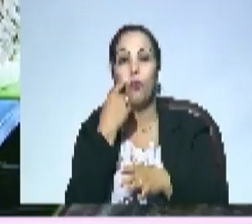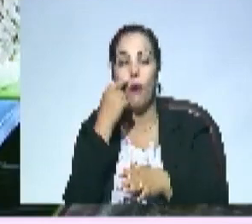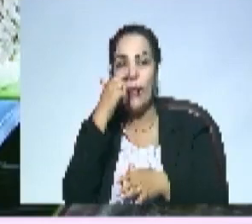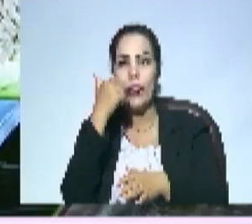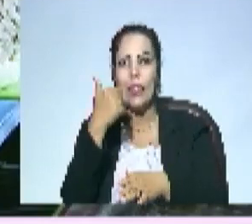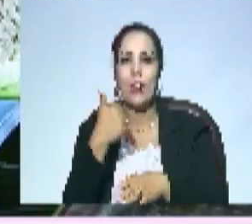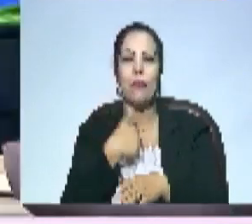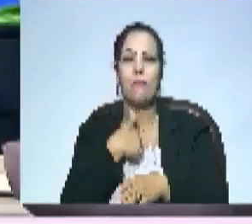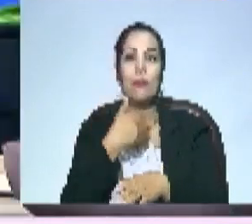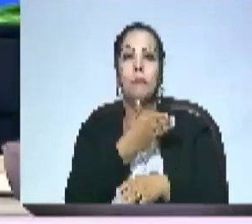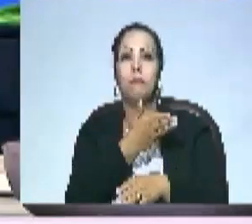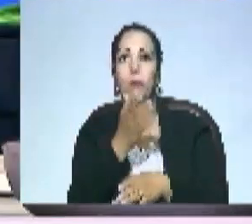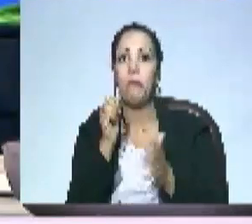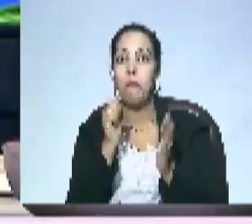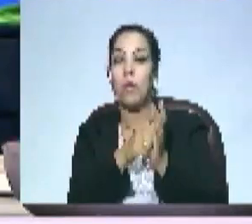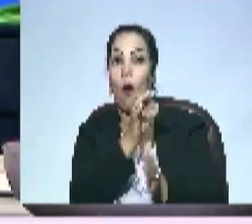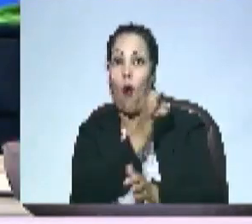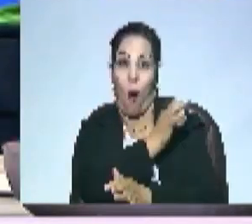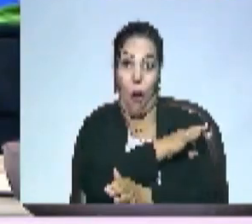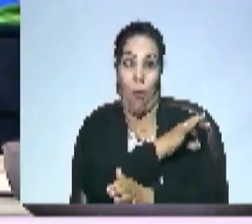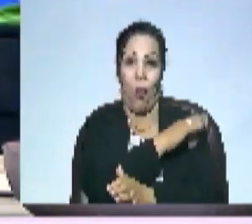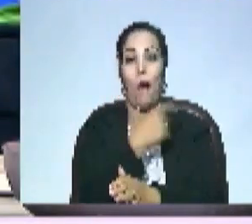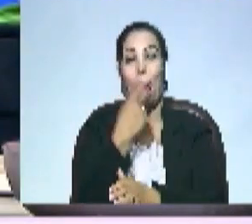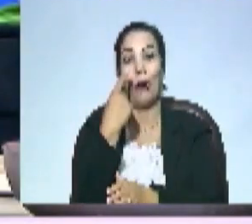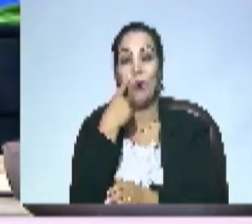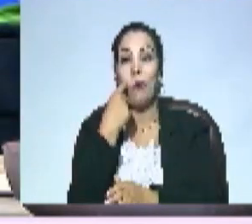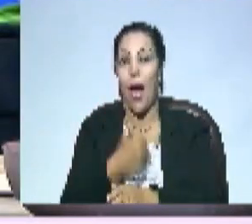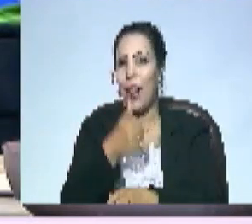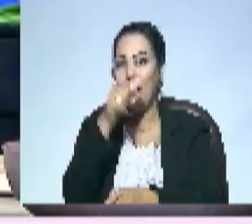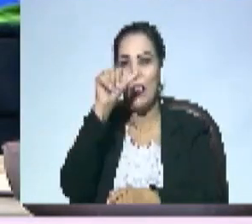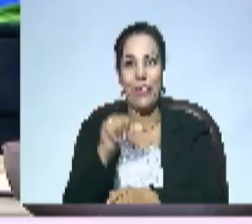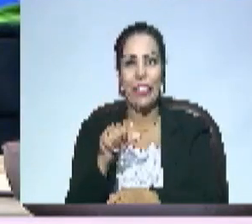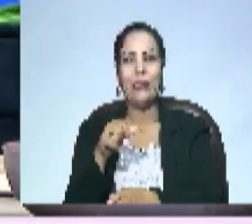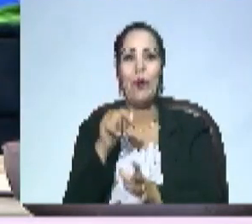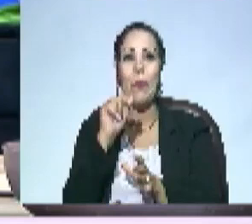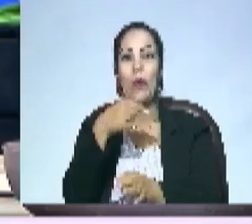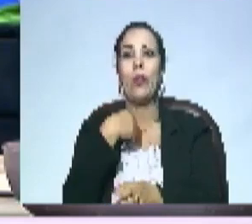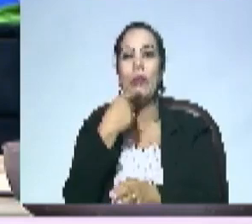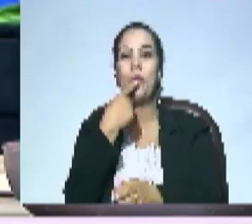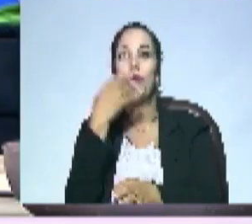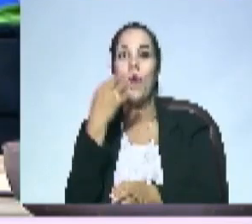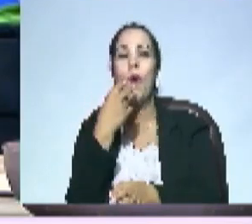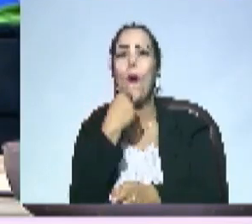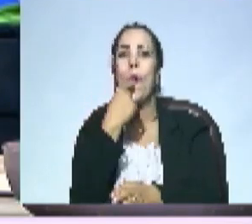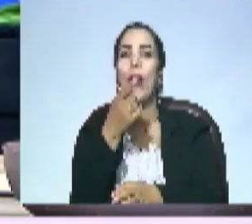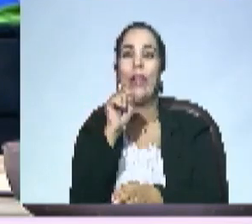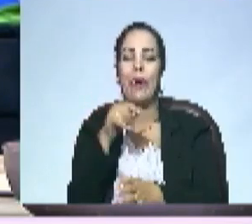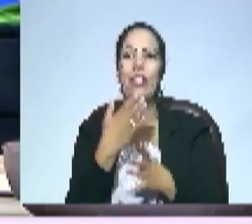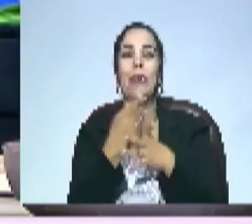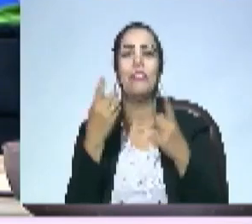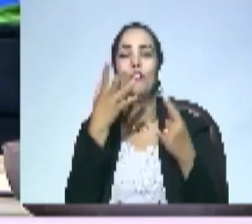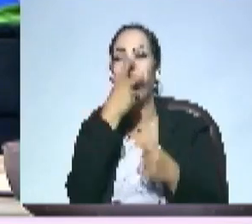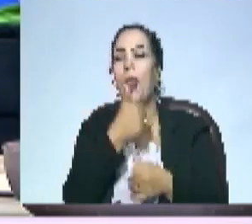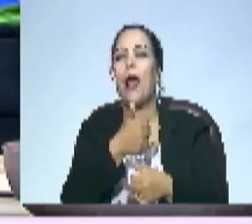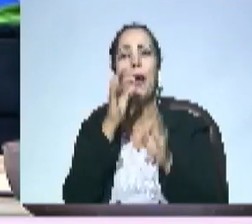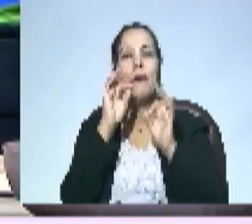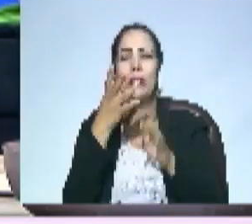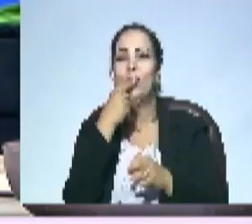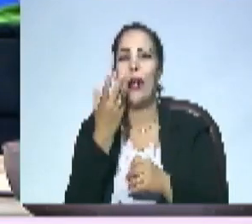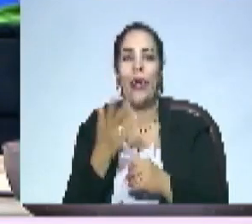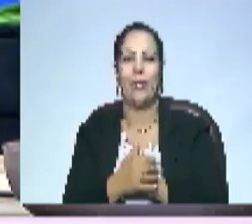انها تجربوها وتقولولي رايكم ايه وانا هدوق لكم دلوقتي وهقول لكم الموقف عامل